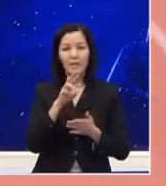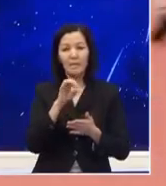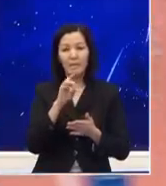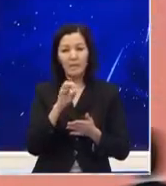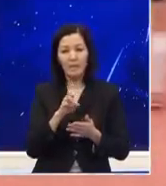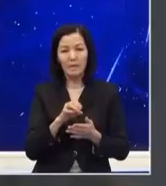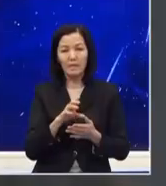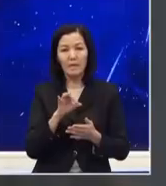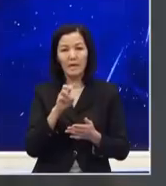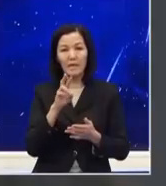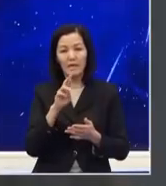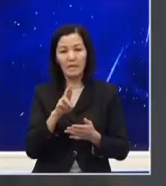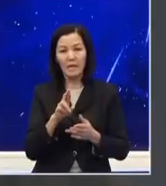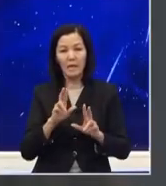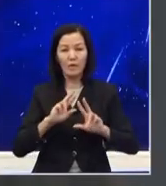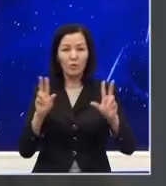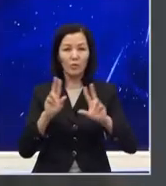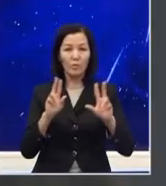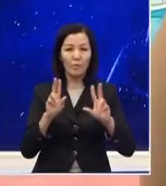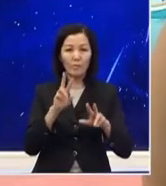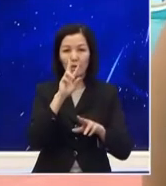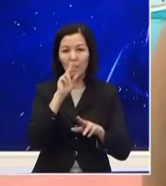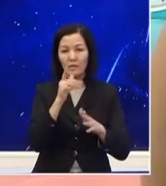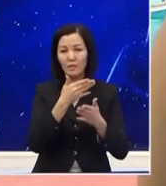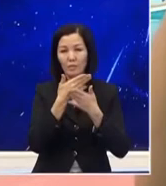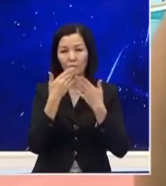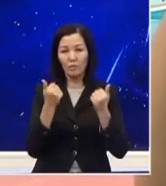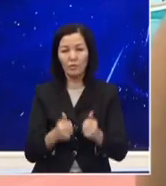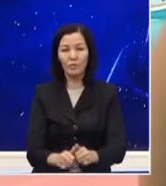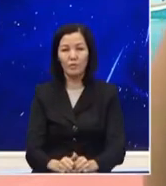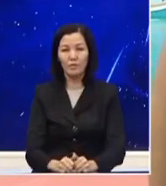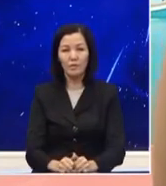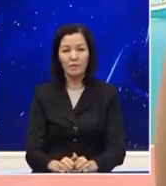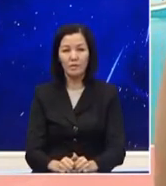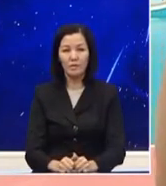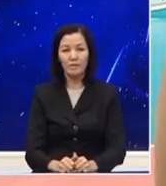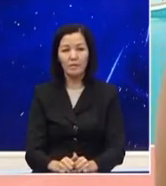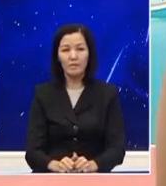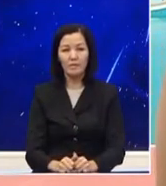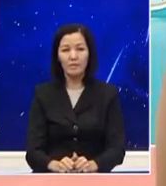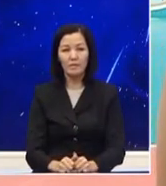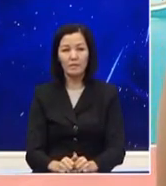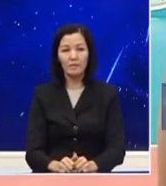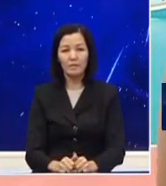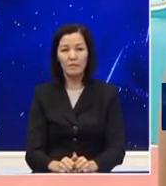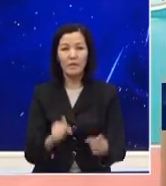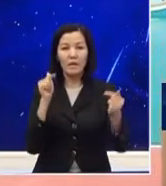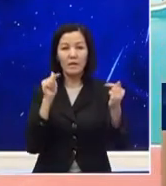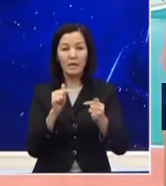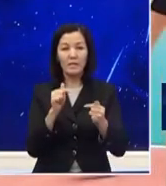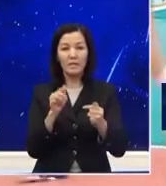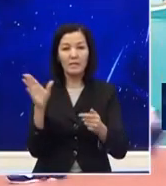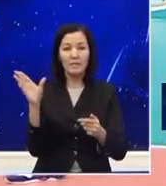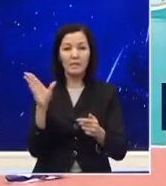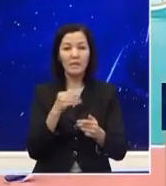мен Алия Садықова доп қабылдауда қателеспеді. Знаете, если расслабляться, на каждого соперника ничего не получится. Қарсыласты бағаламасаң,